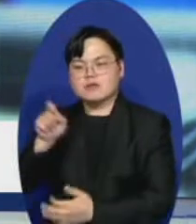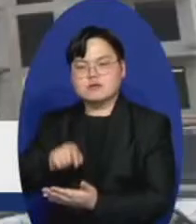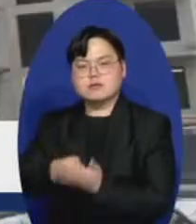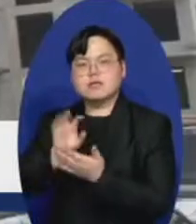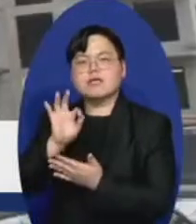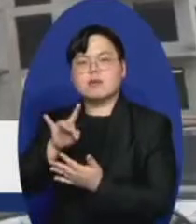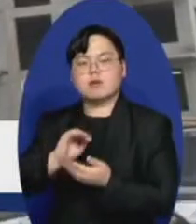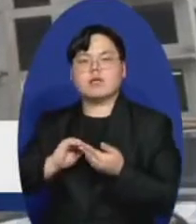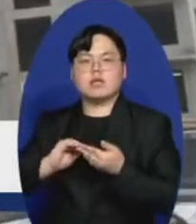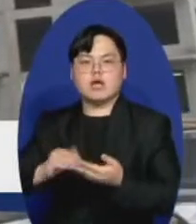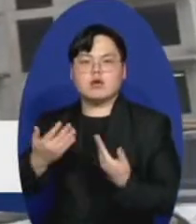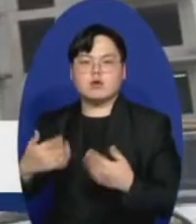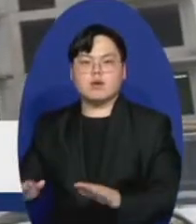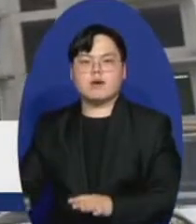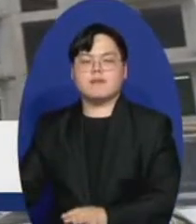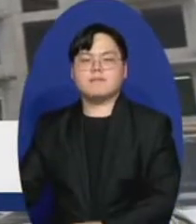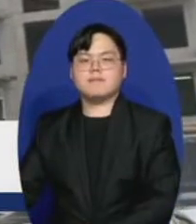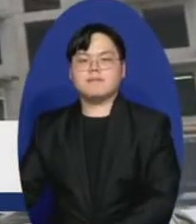танилцлаа.